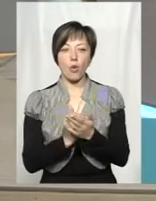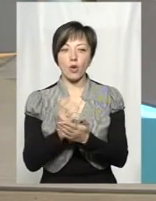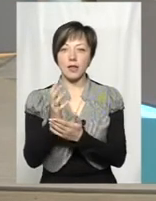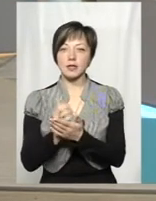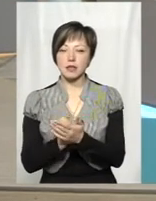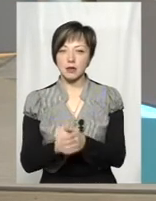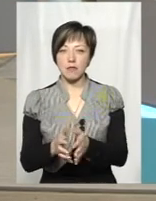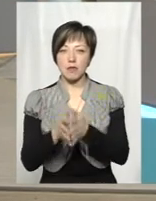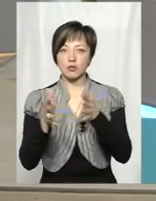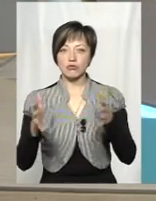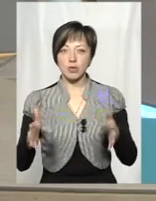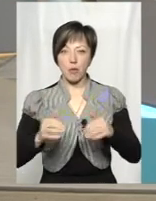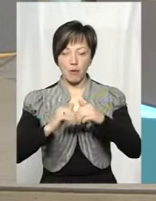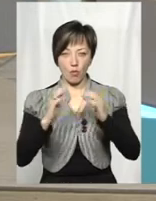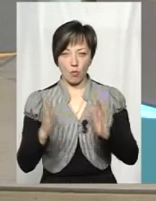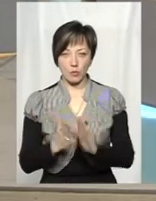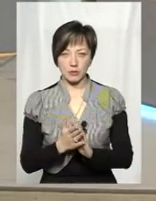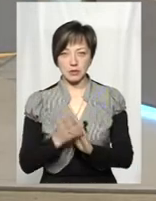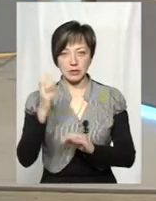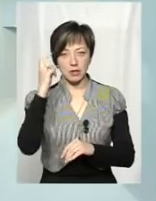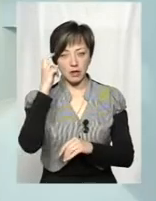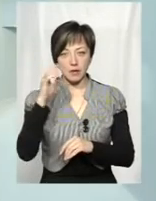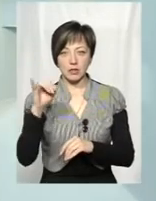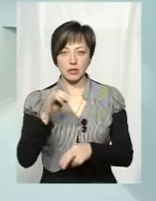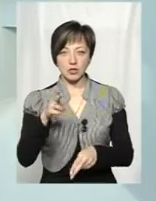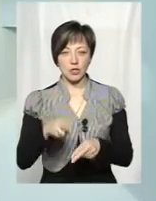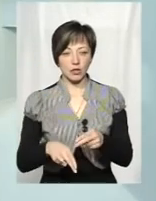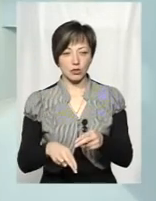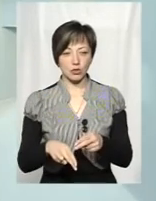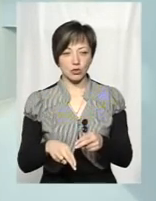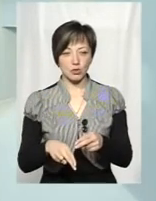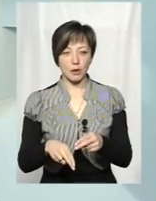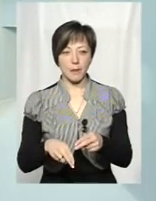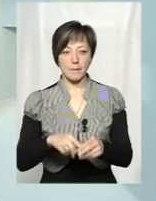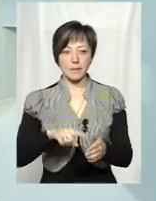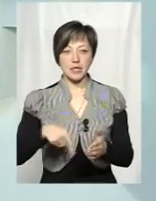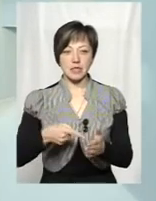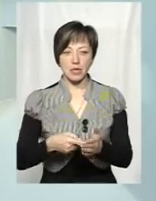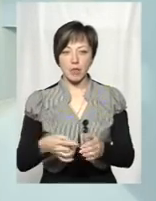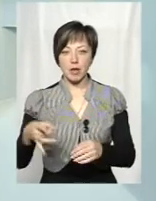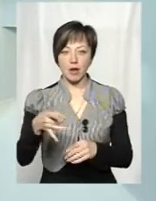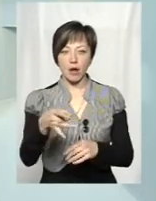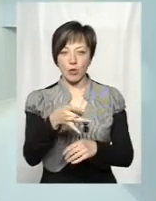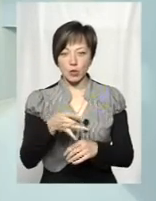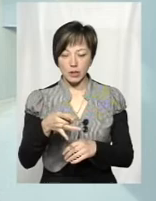набуло таких масштабних об'ємів з Києва і закінчуючи містами і районами.